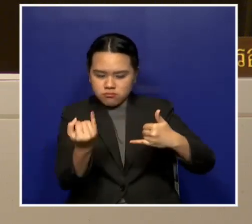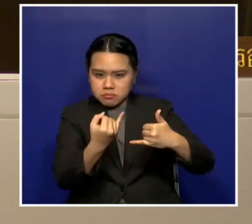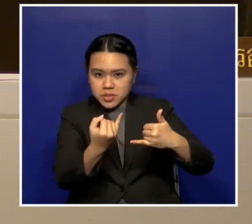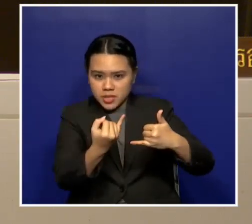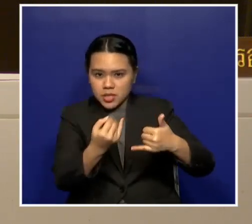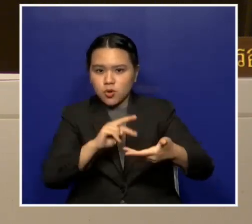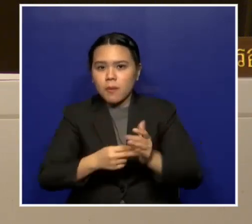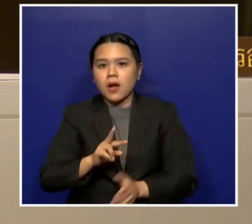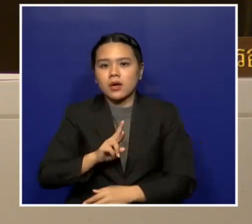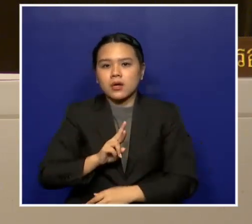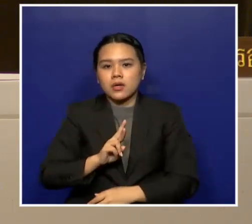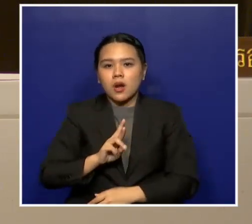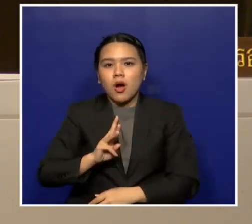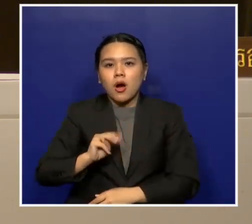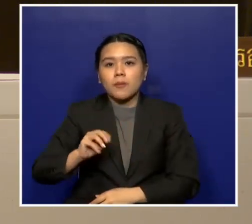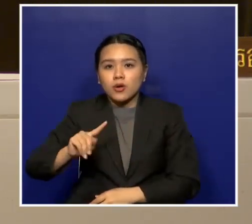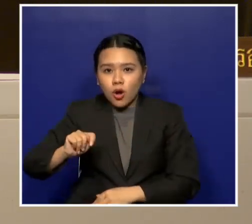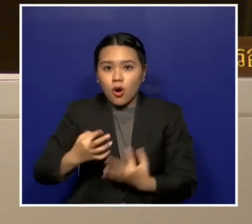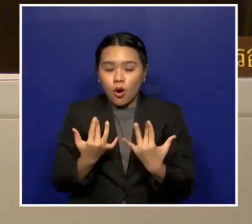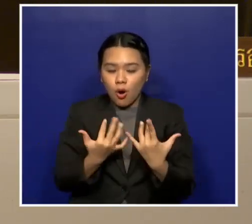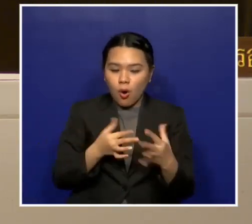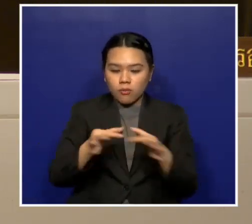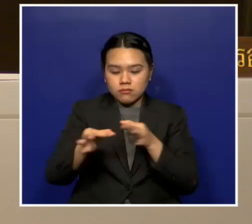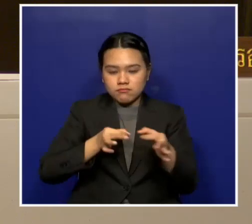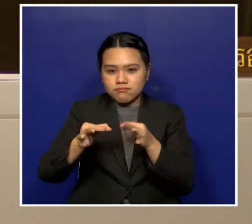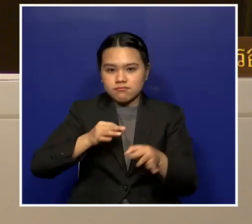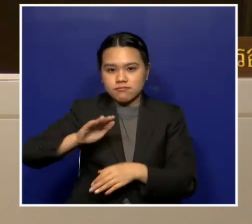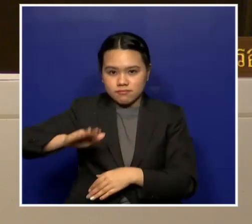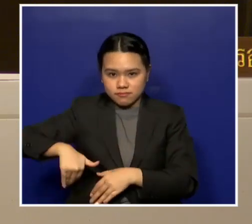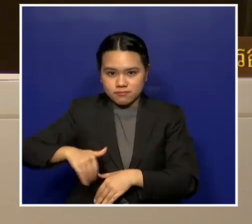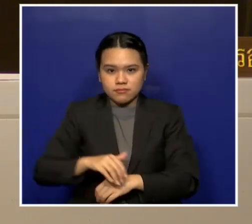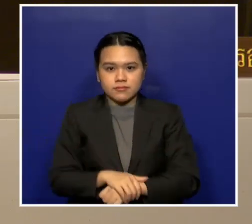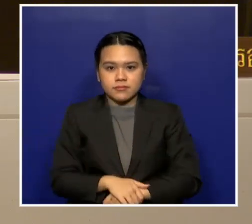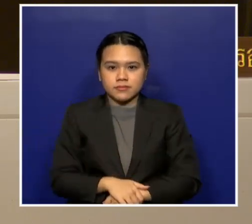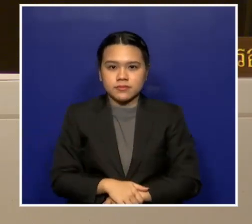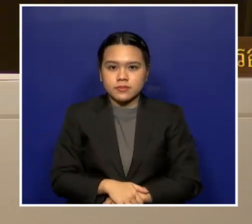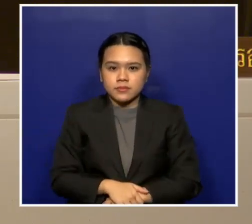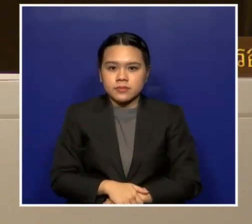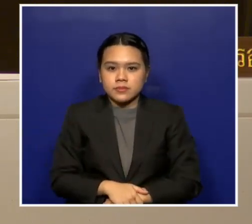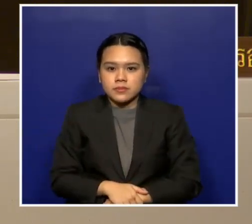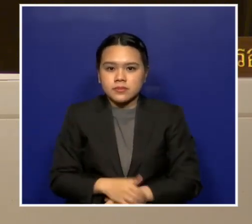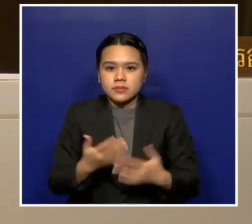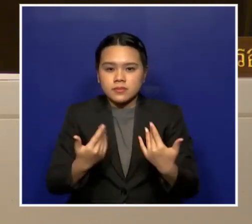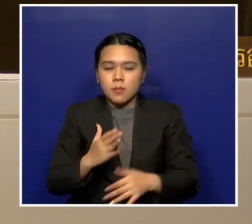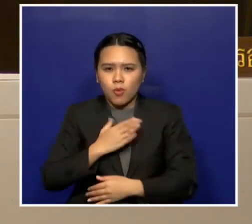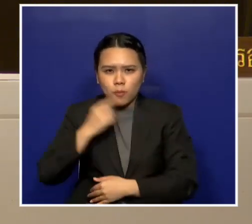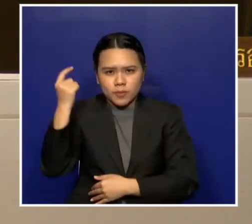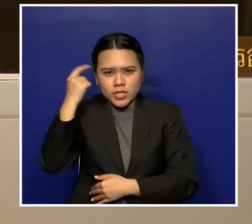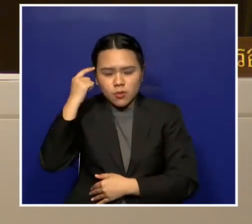ครับจะชี้แจงในระดับต่อไปนะครับแล้วก็ผมคิดว่าก็ยังอยู่ในกร